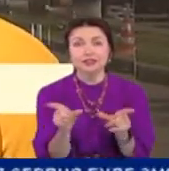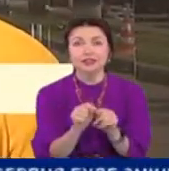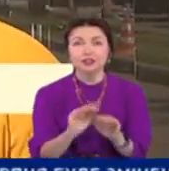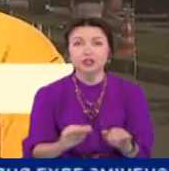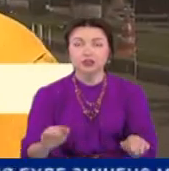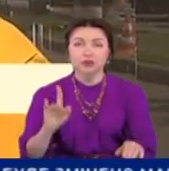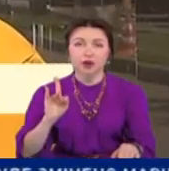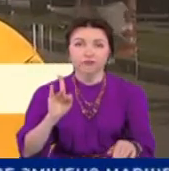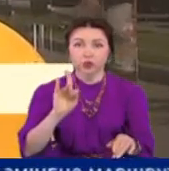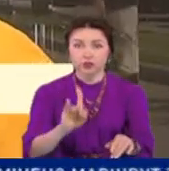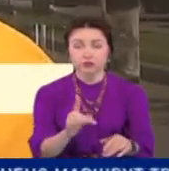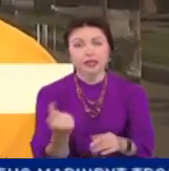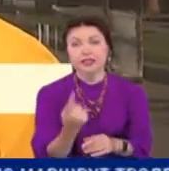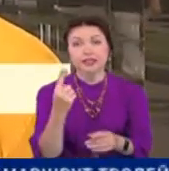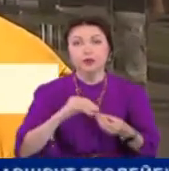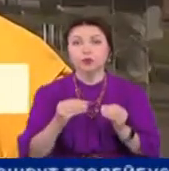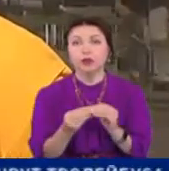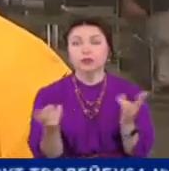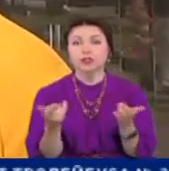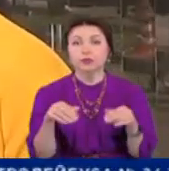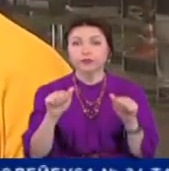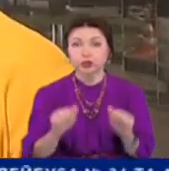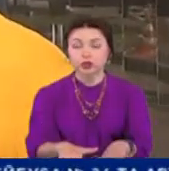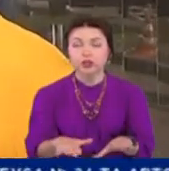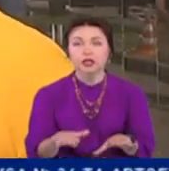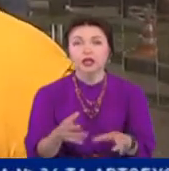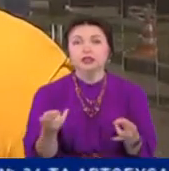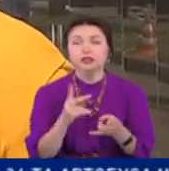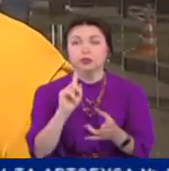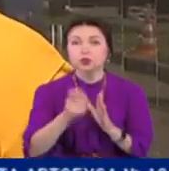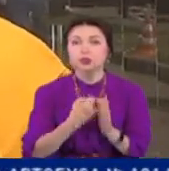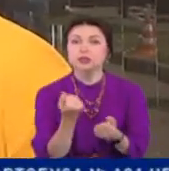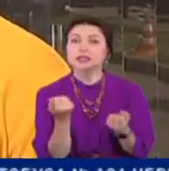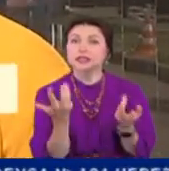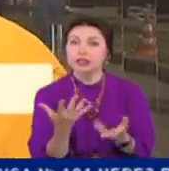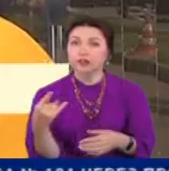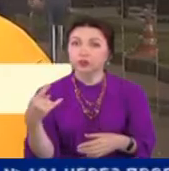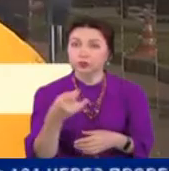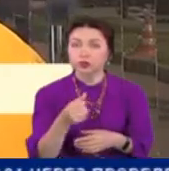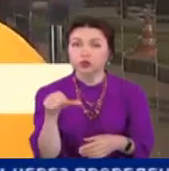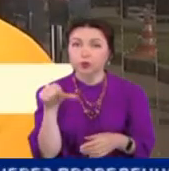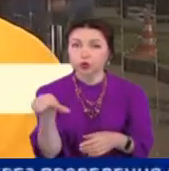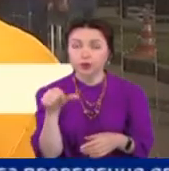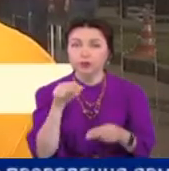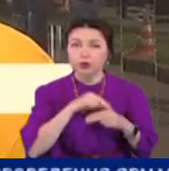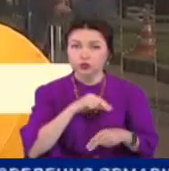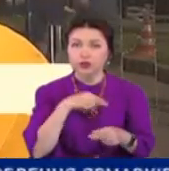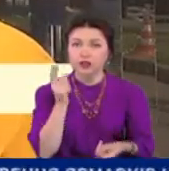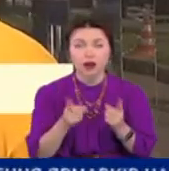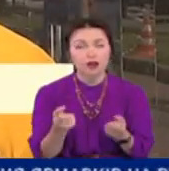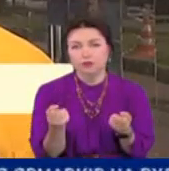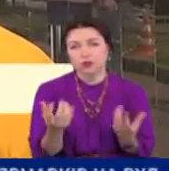автокріслом. Єдина проблема, яку потрібно вирішити, це визначити, скільки повинно бути автомобілів, щоб кнопка працювала реально, а не просто